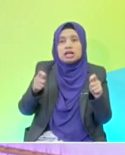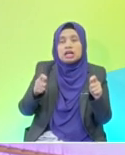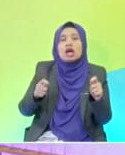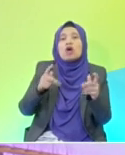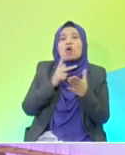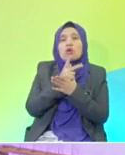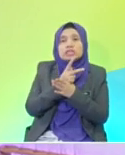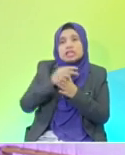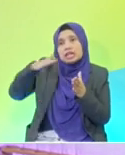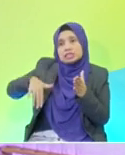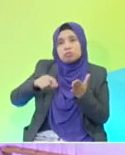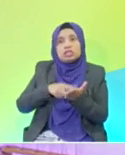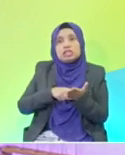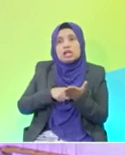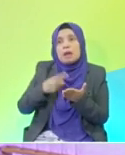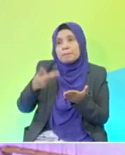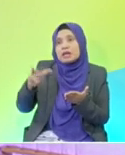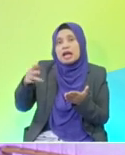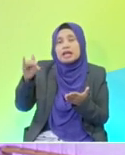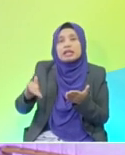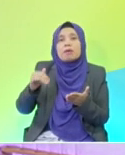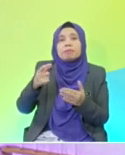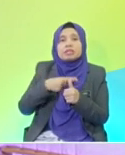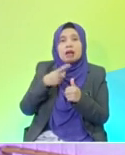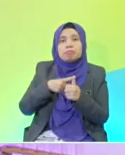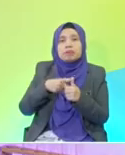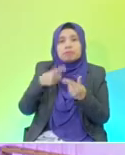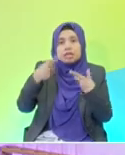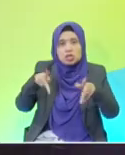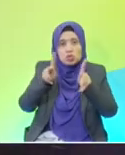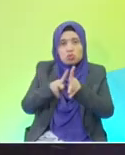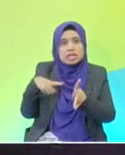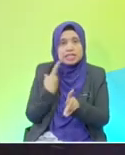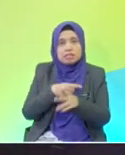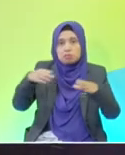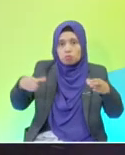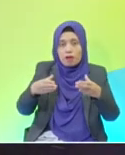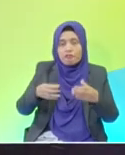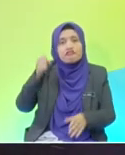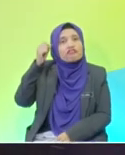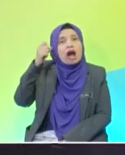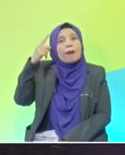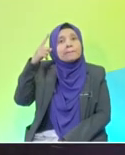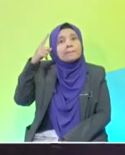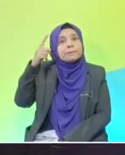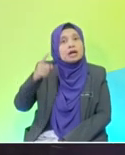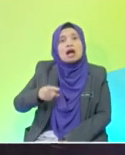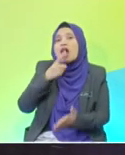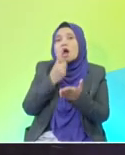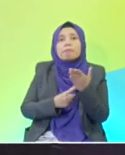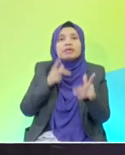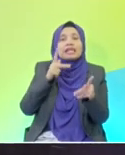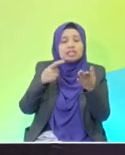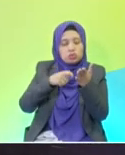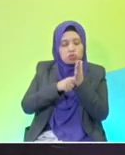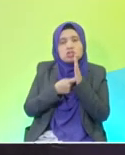sebelum ini perkara pertama yang perlu kita buat adalah kita memahami apakah kata kunci